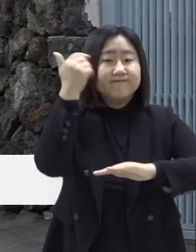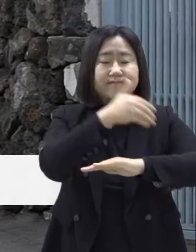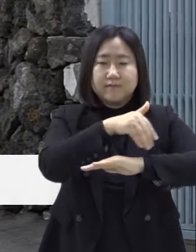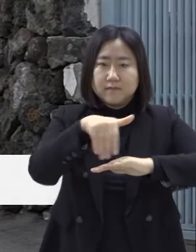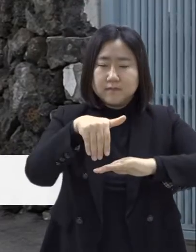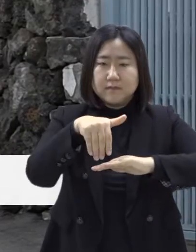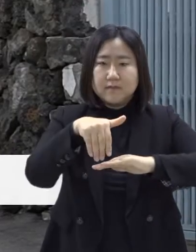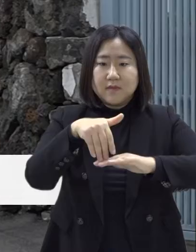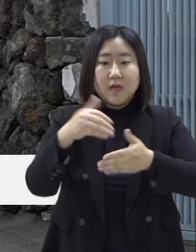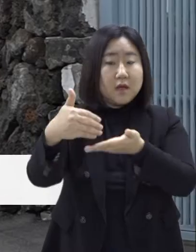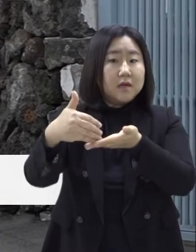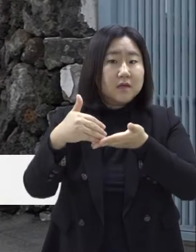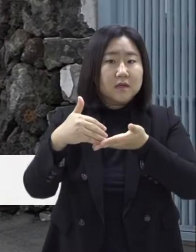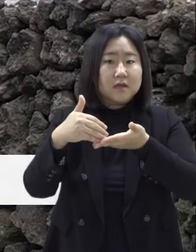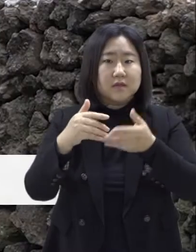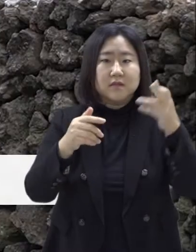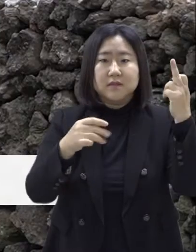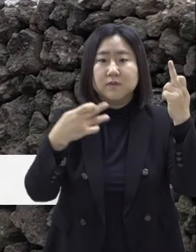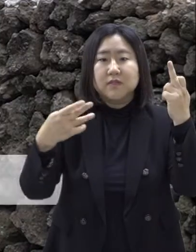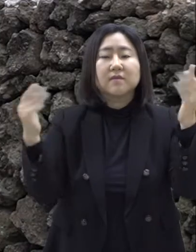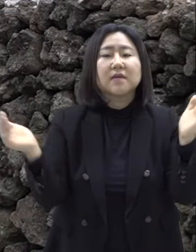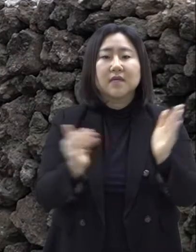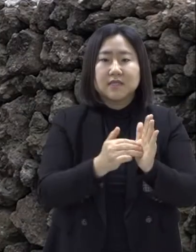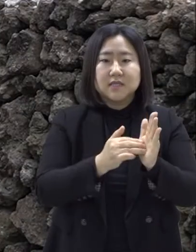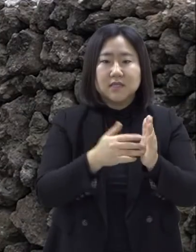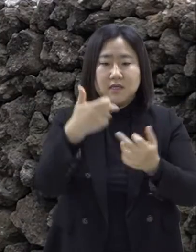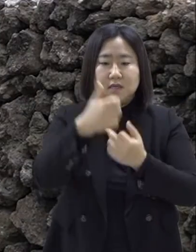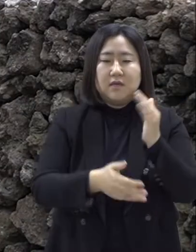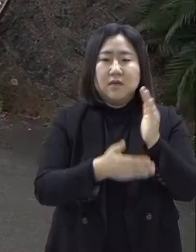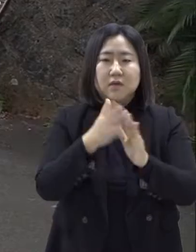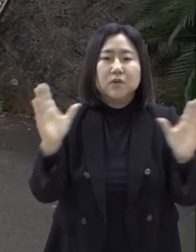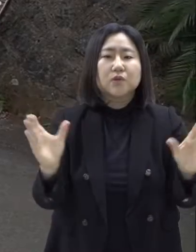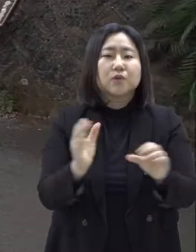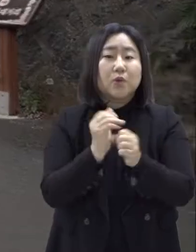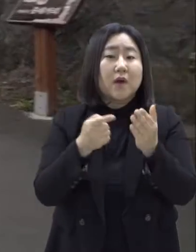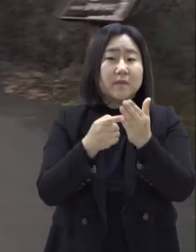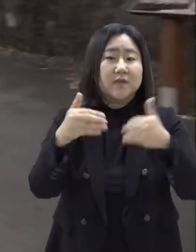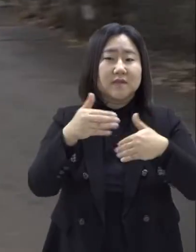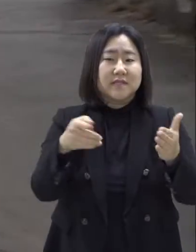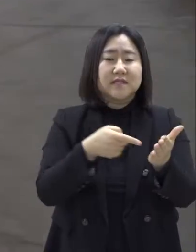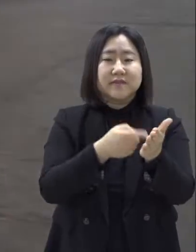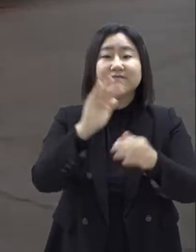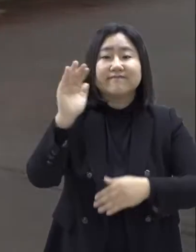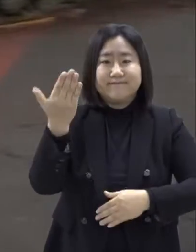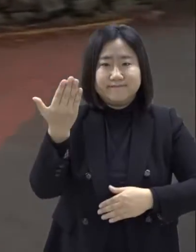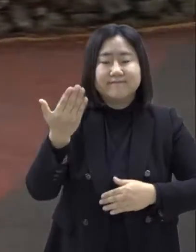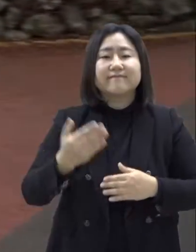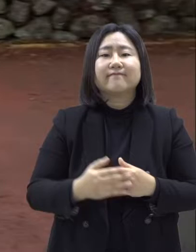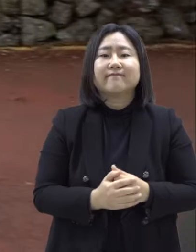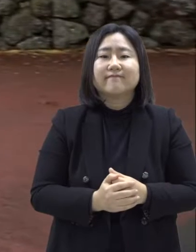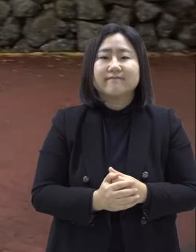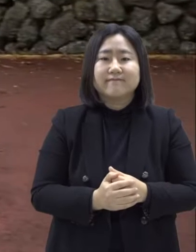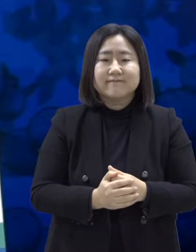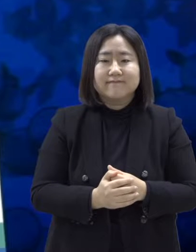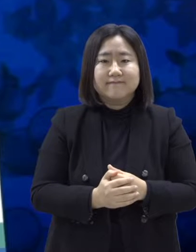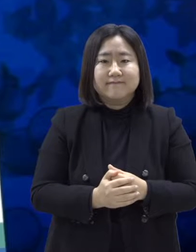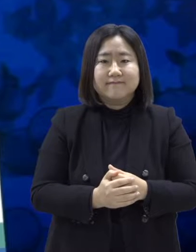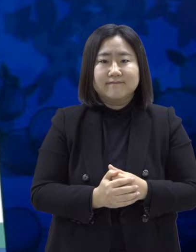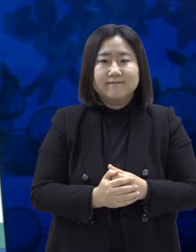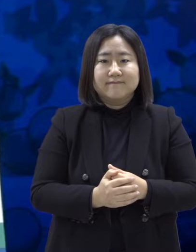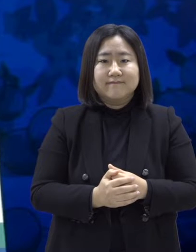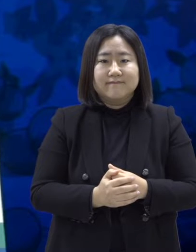계획인데요. 의견서는 다음 달 3일까지 서귀포시청 종합민원실로 제출하면 됩니다.